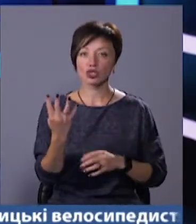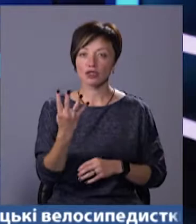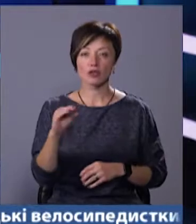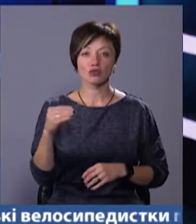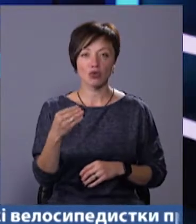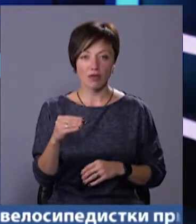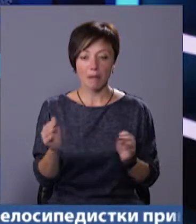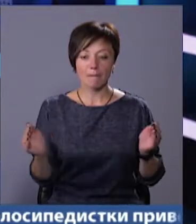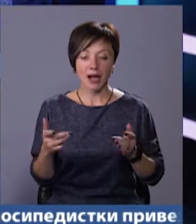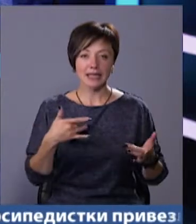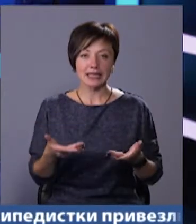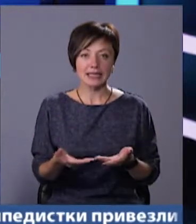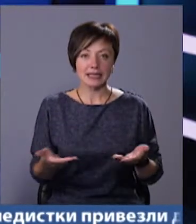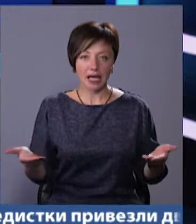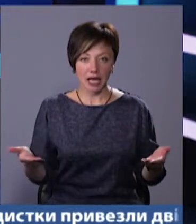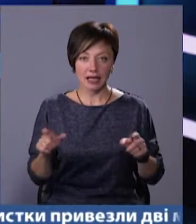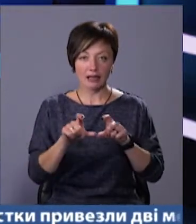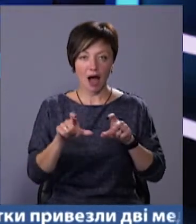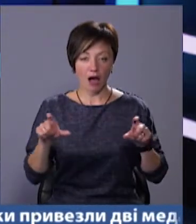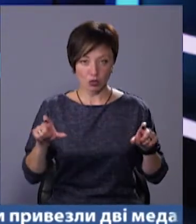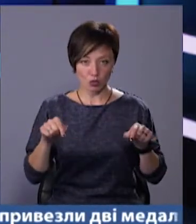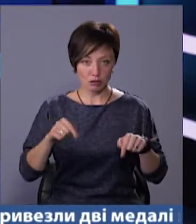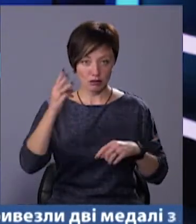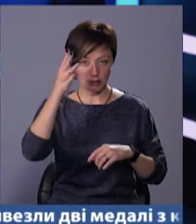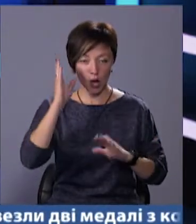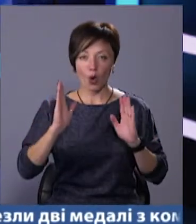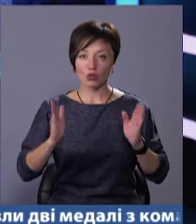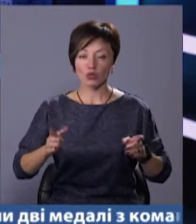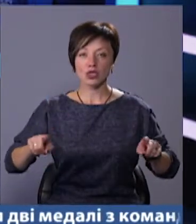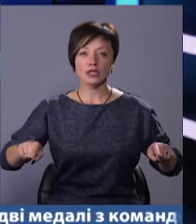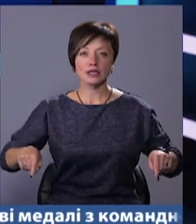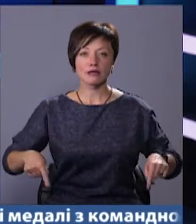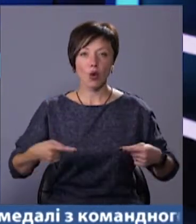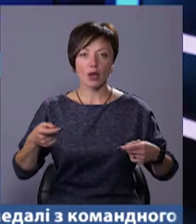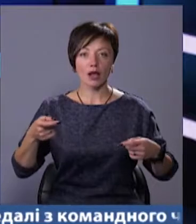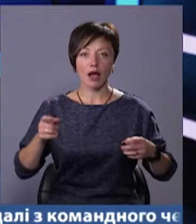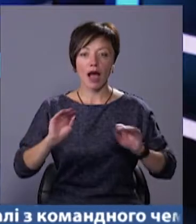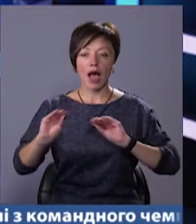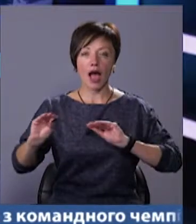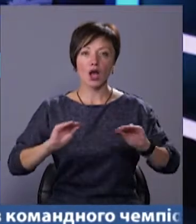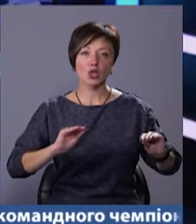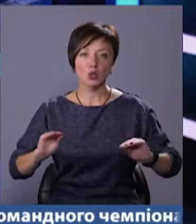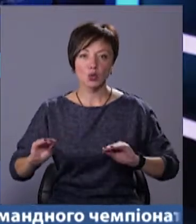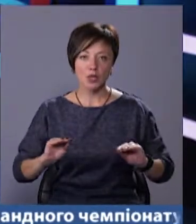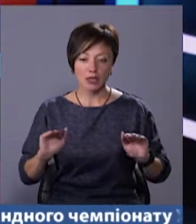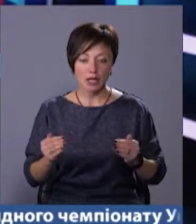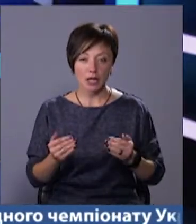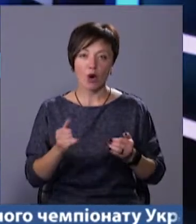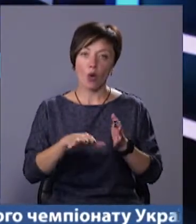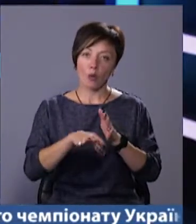на малій сцені Муздрамтеатру імені Михайла Старицького будуть створювати етюди з обраної ними сучасної